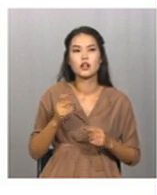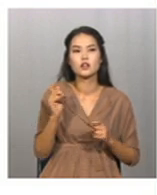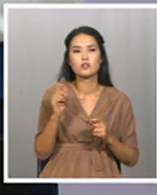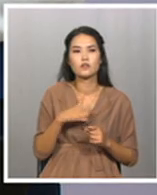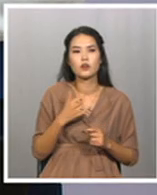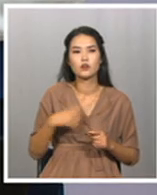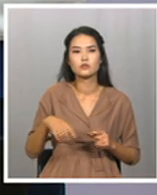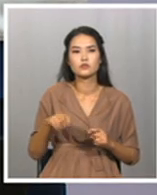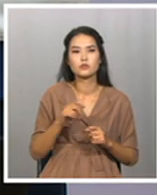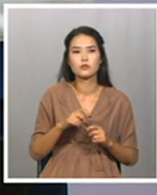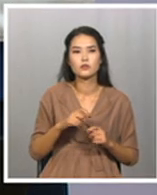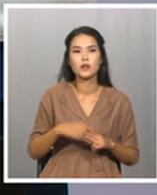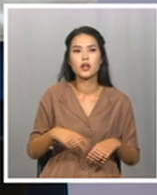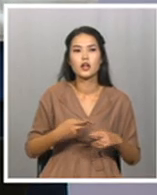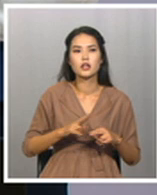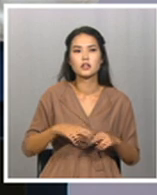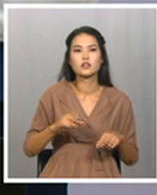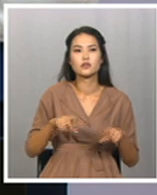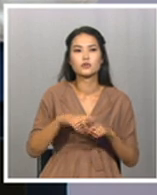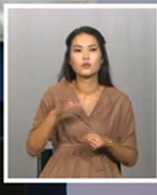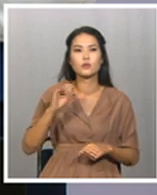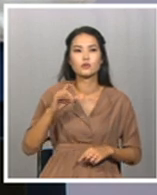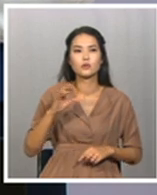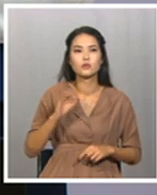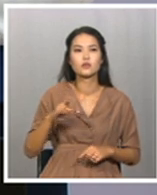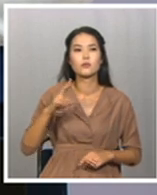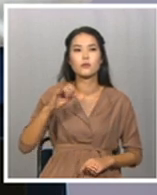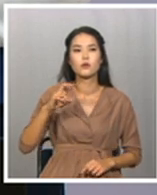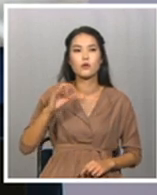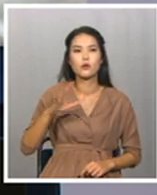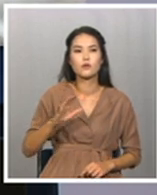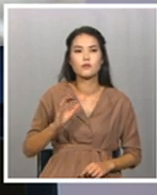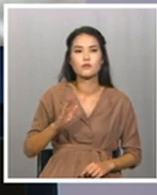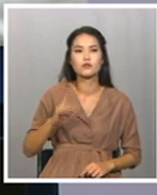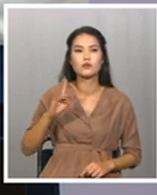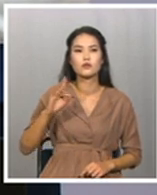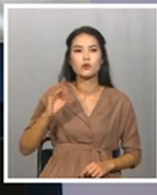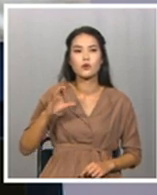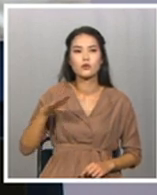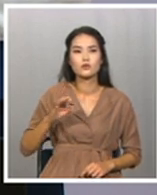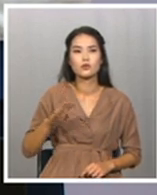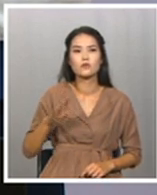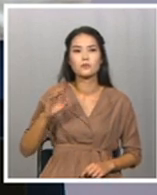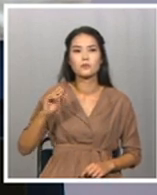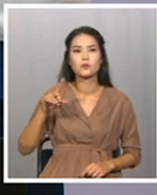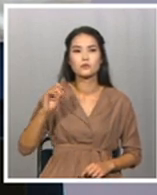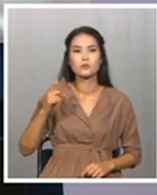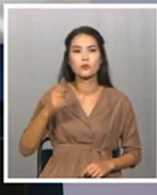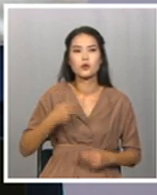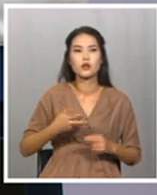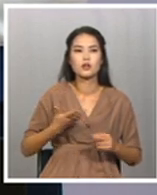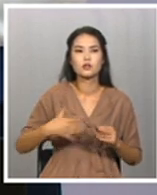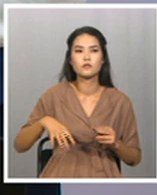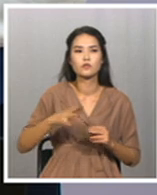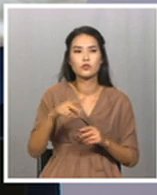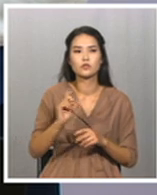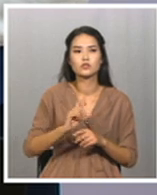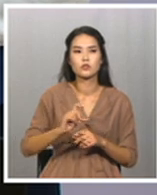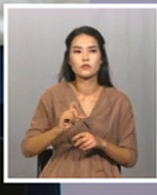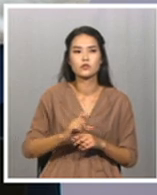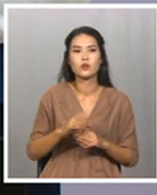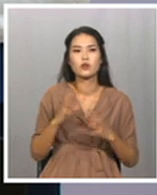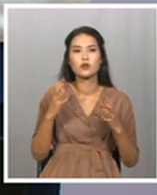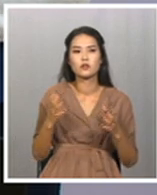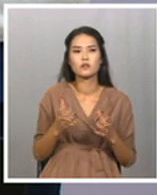дворянское сословие. Это и Кутузов, и Болконский, и Ростовы, и Безухов. Это все